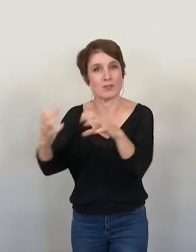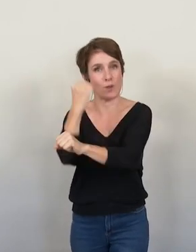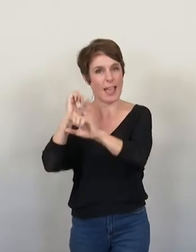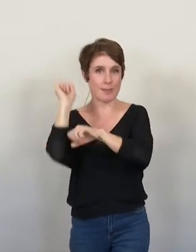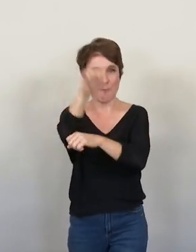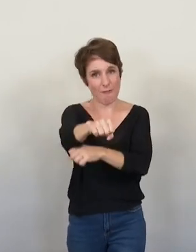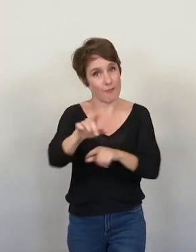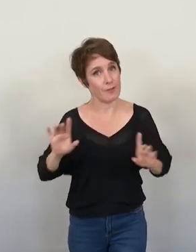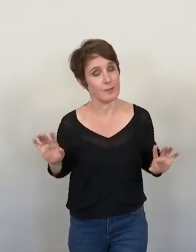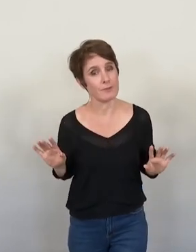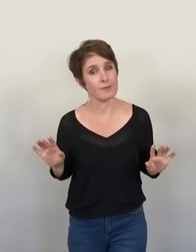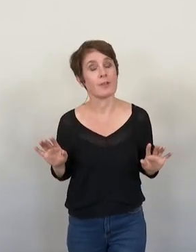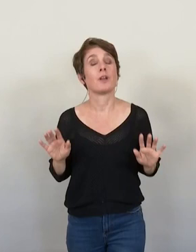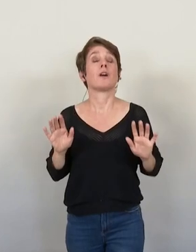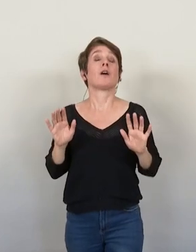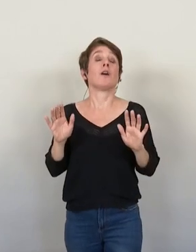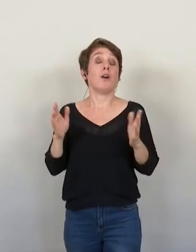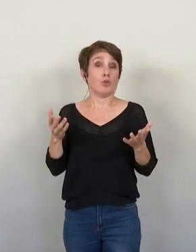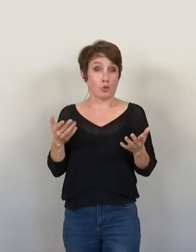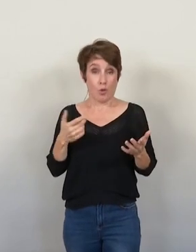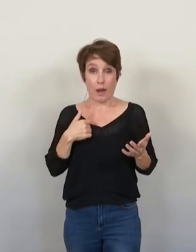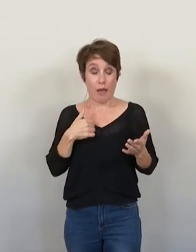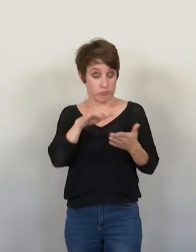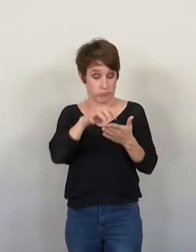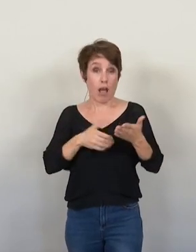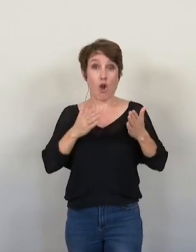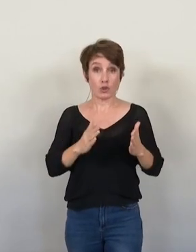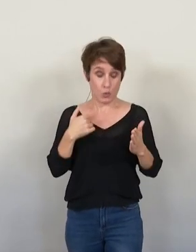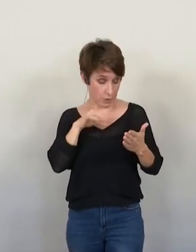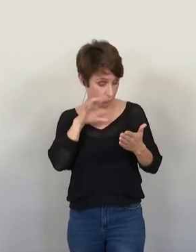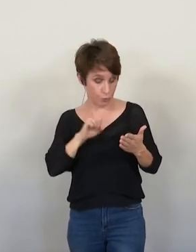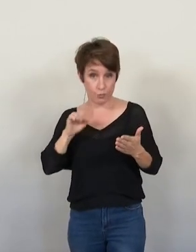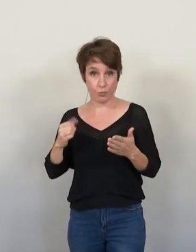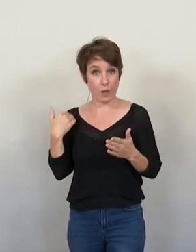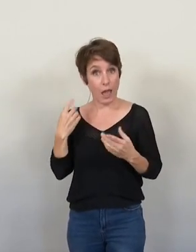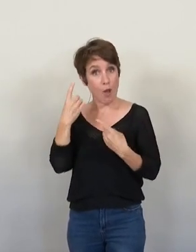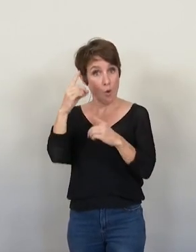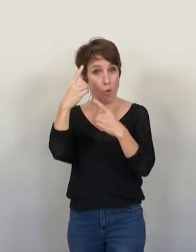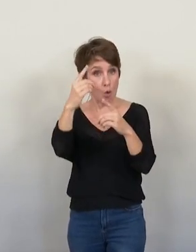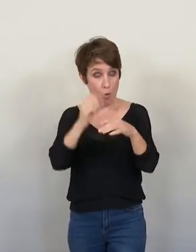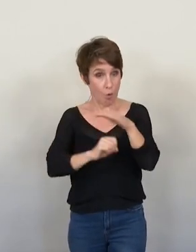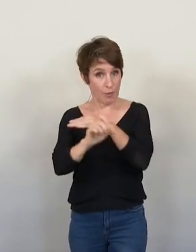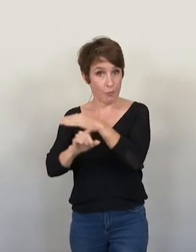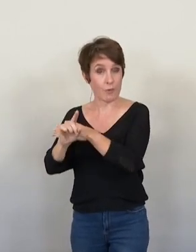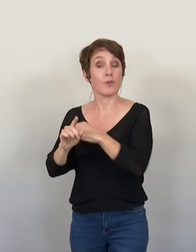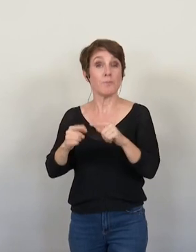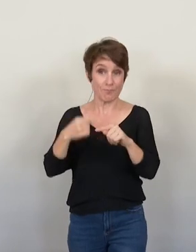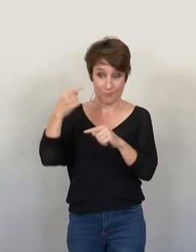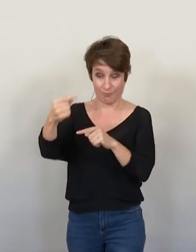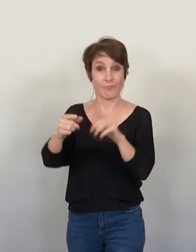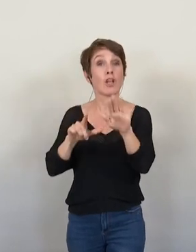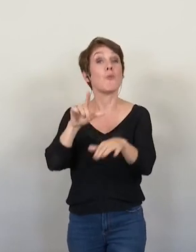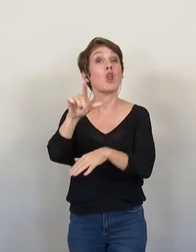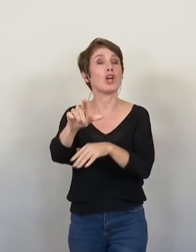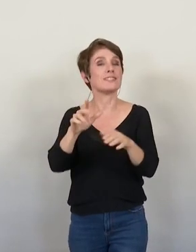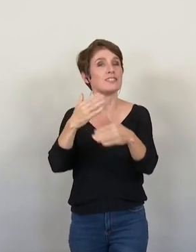suite au-delà de ces deux recours nouveaux que l'on découvre dans le rendu acte un vote qui qui doit arriver ce vendredi en conseil métropolitain